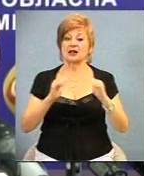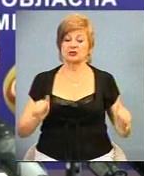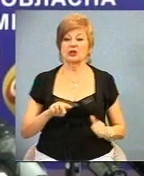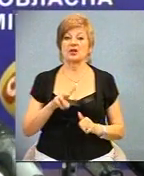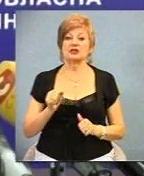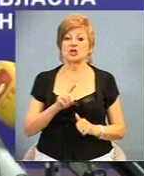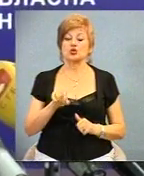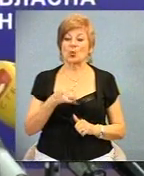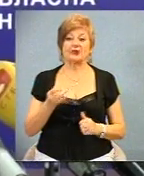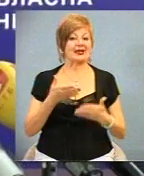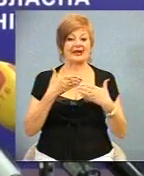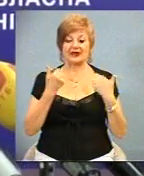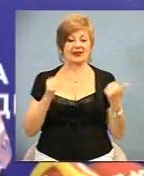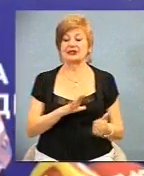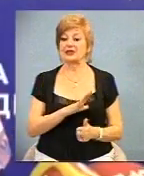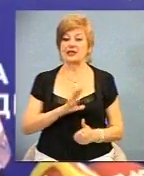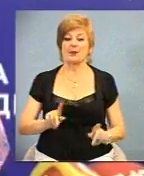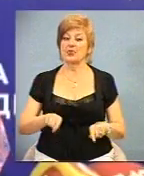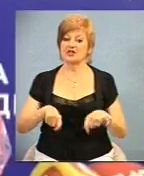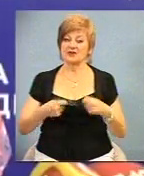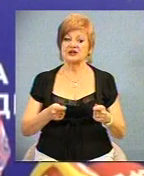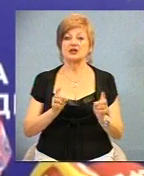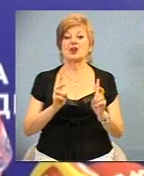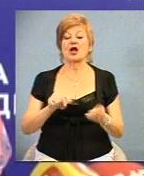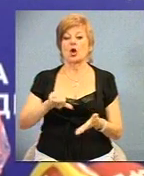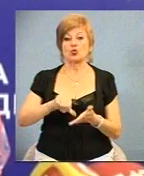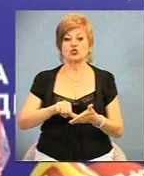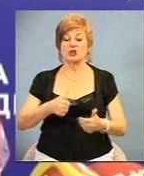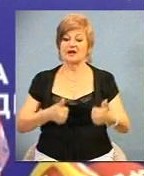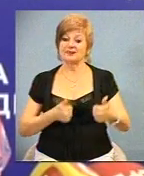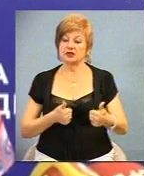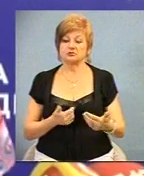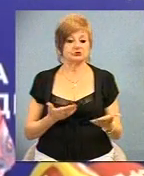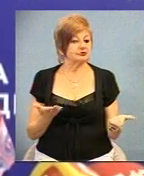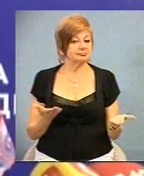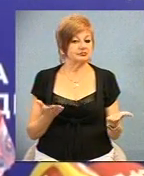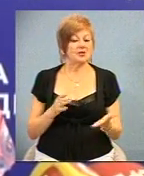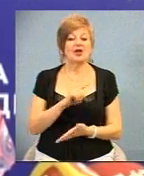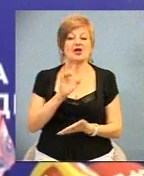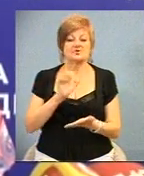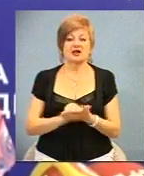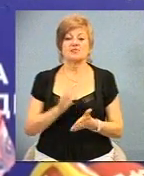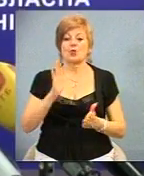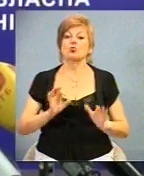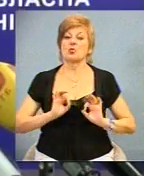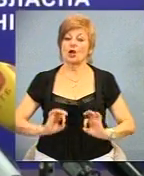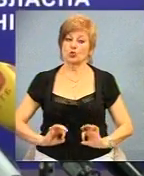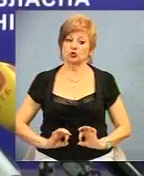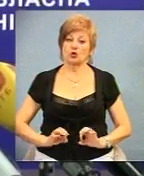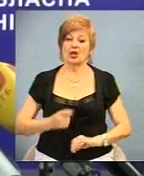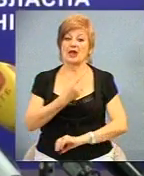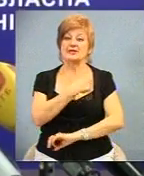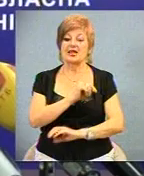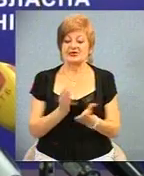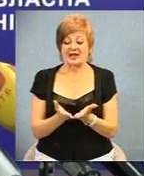лазурный, нет и не было выдано. Как они участвовали в тендере, это уже будет вопрос, называется, будет заниматься прокуратура. Санитарные